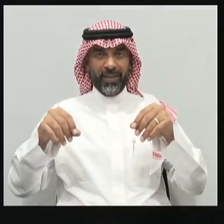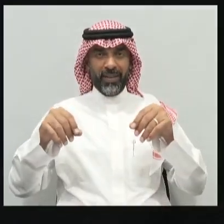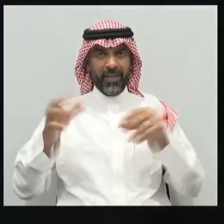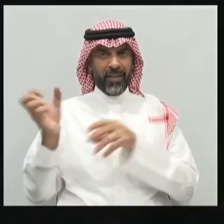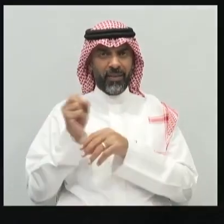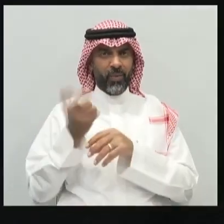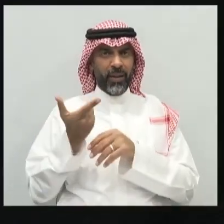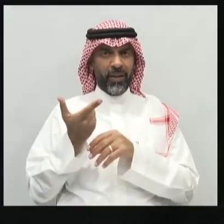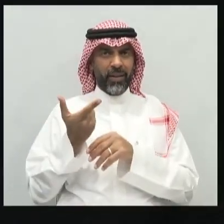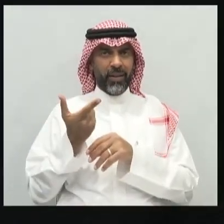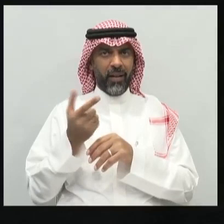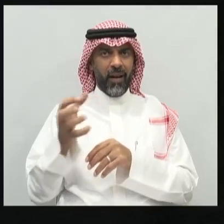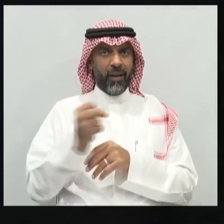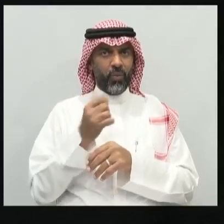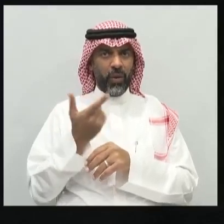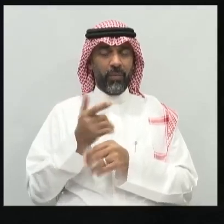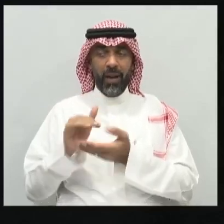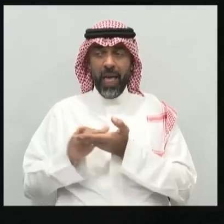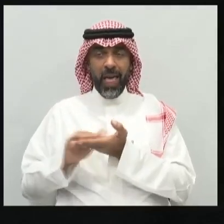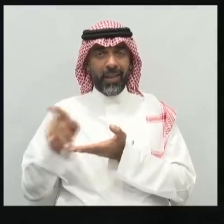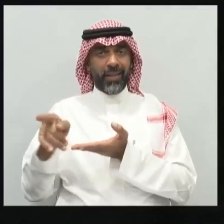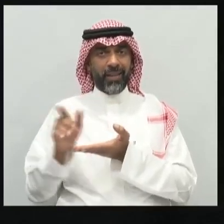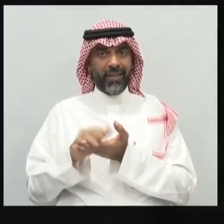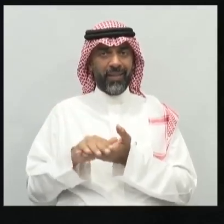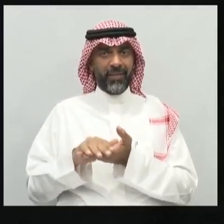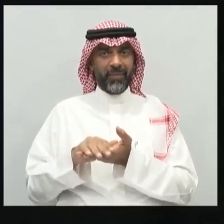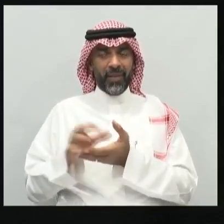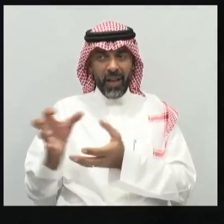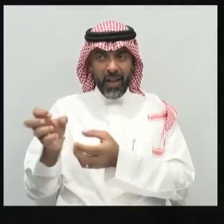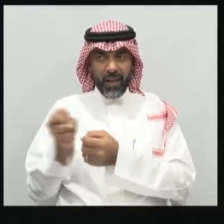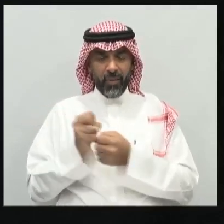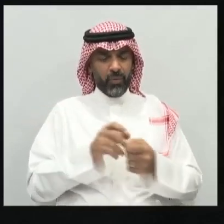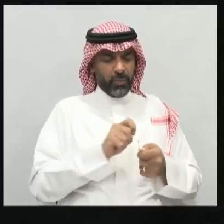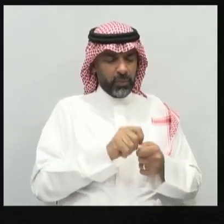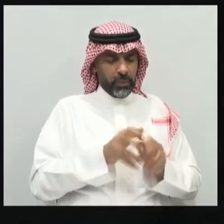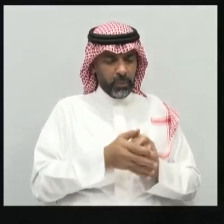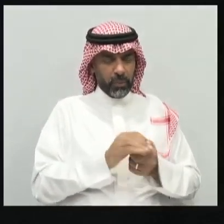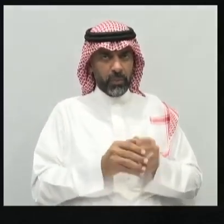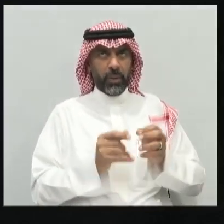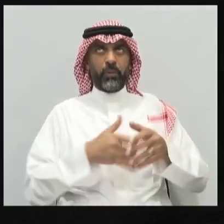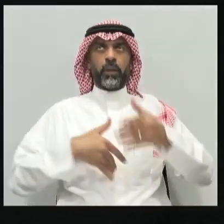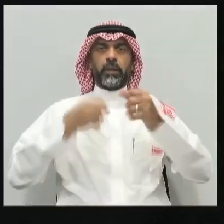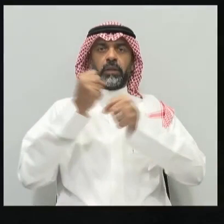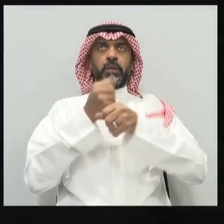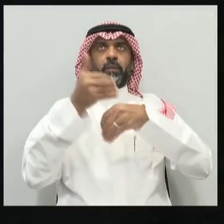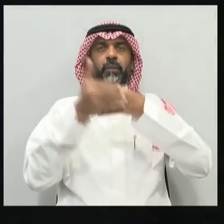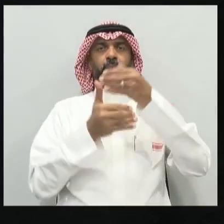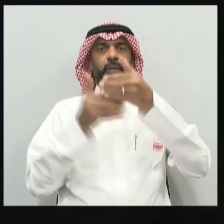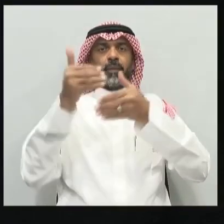وين نجيبه مزين من الطبيعه ناخذه من الطبيعه ونستخدمه عشان كده